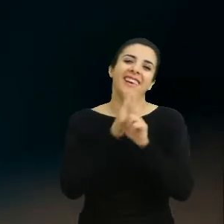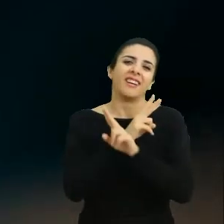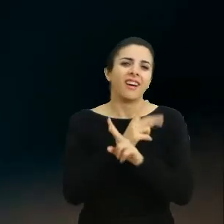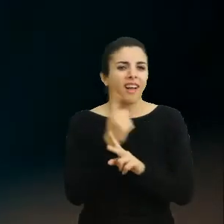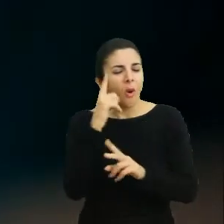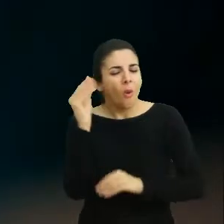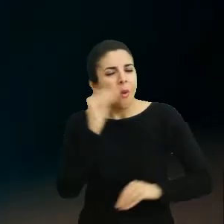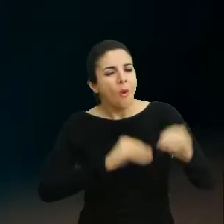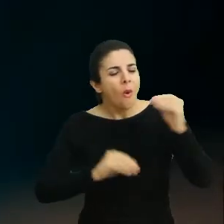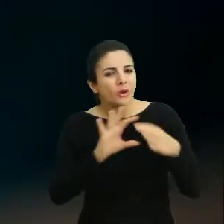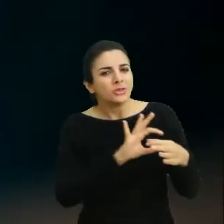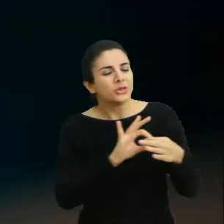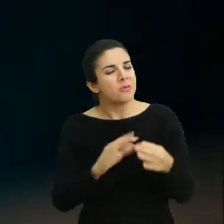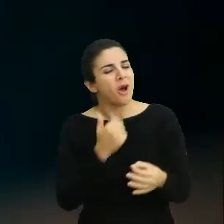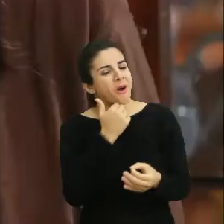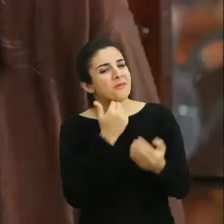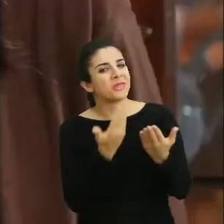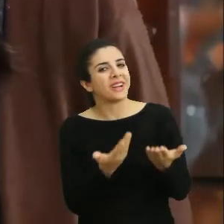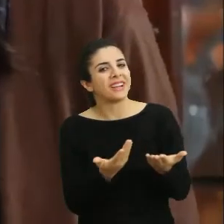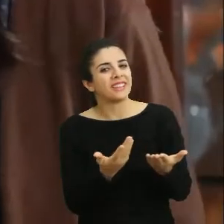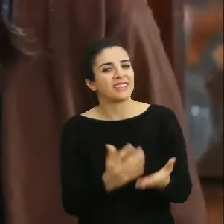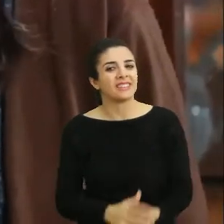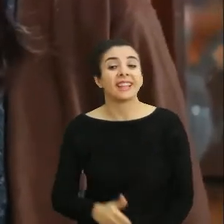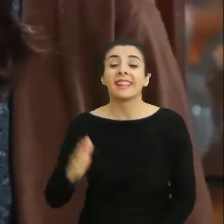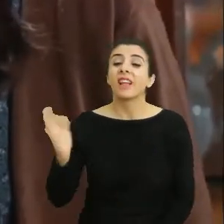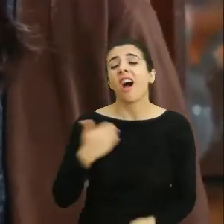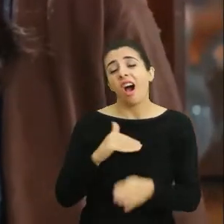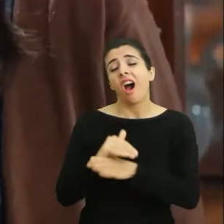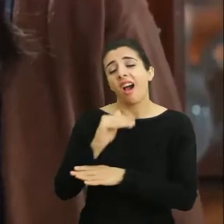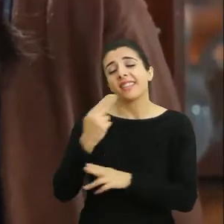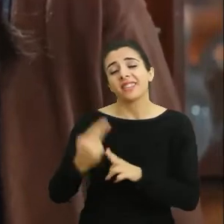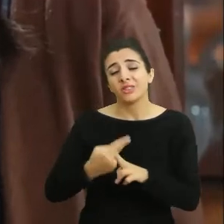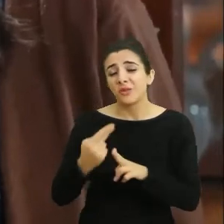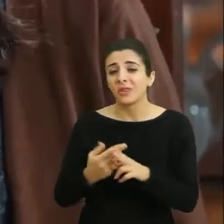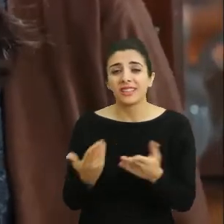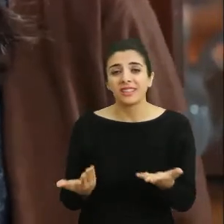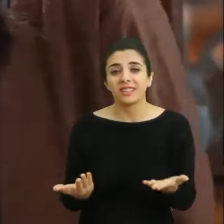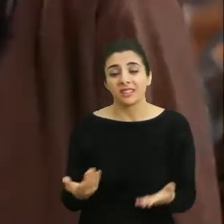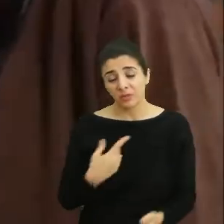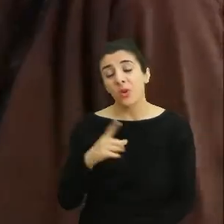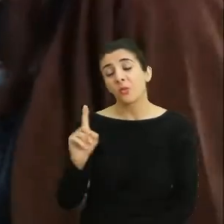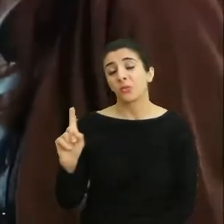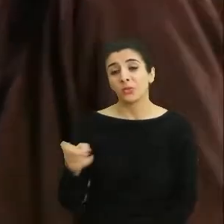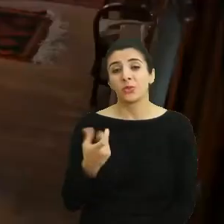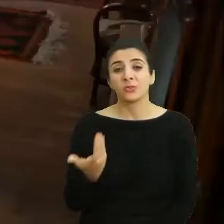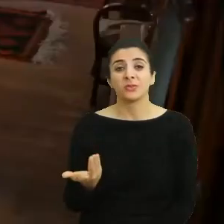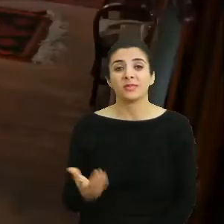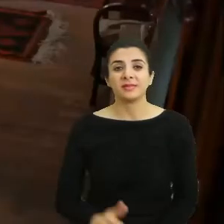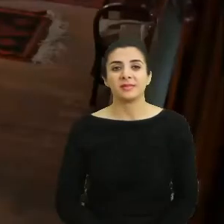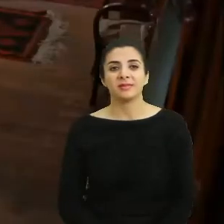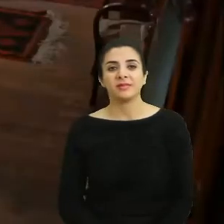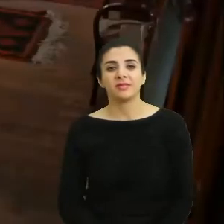Nereden buluyorsun bu lafları Emine abla ya? Hayat anam, hayat. Bulduru işte.